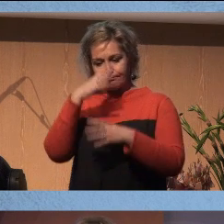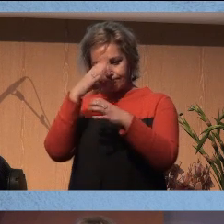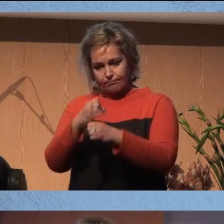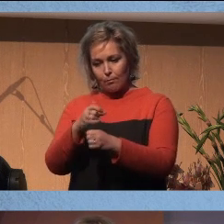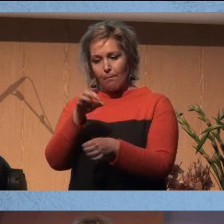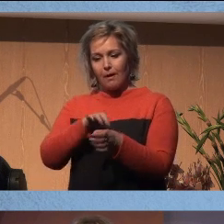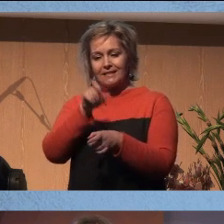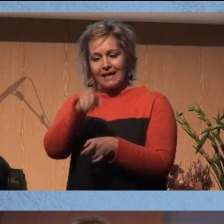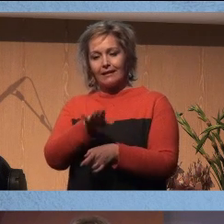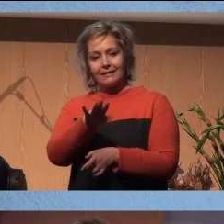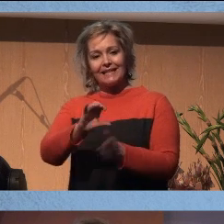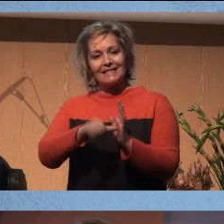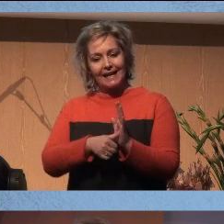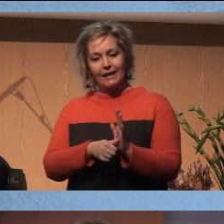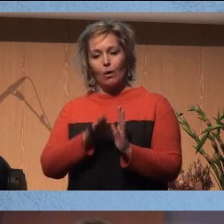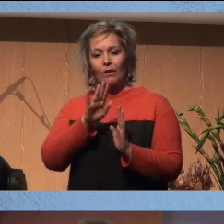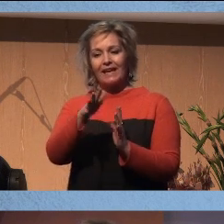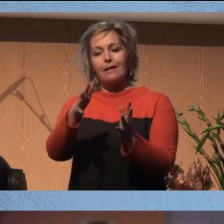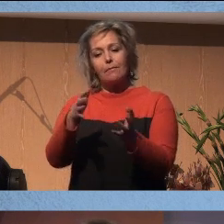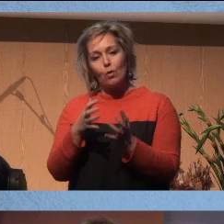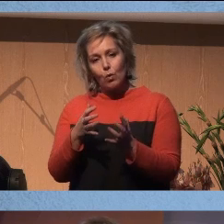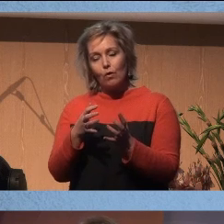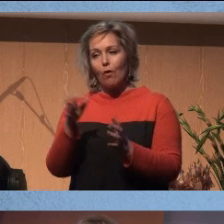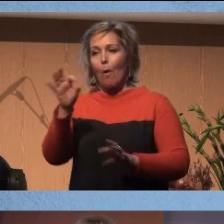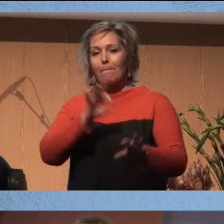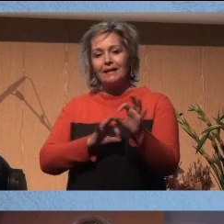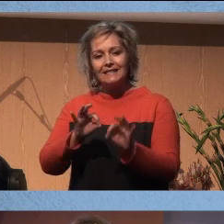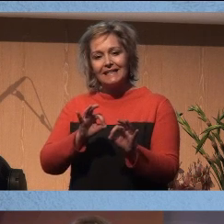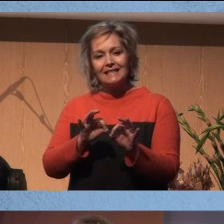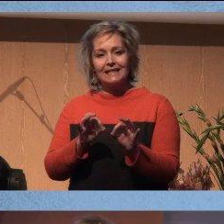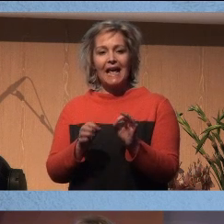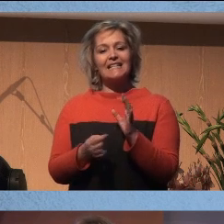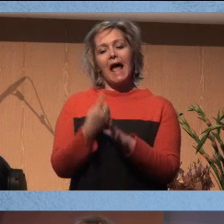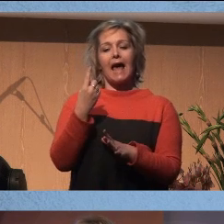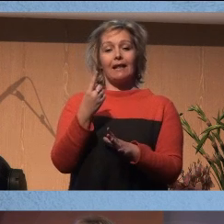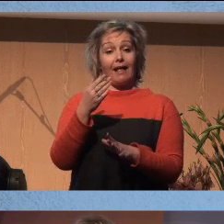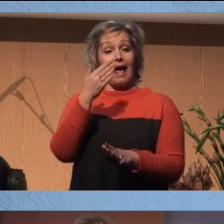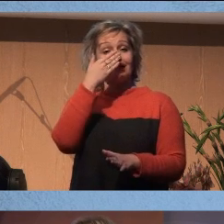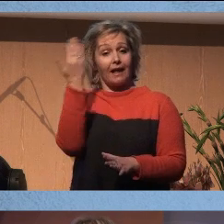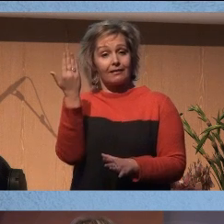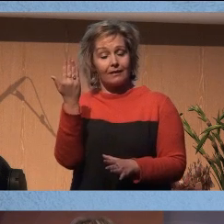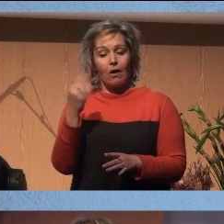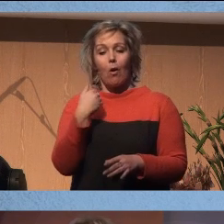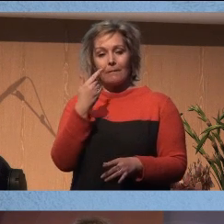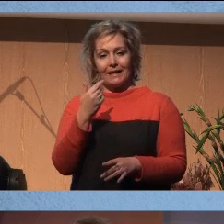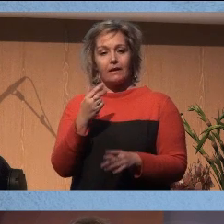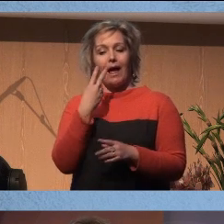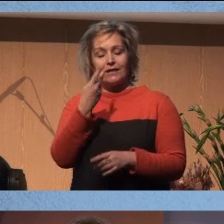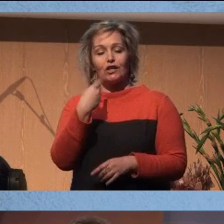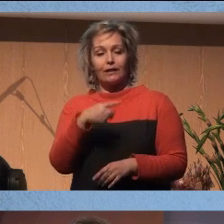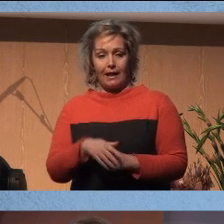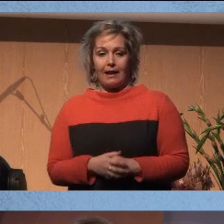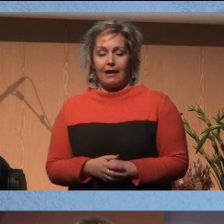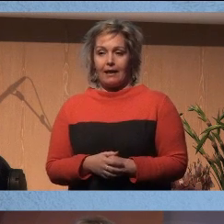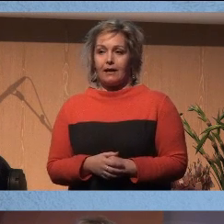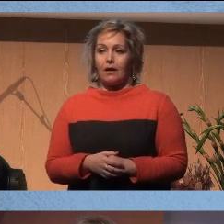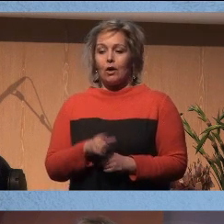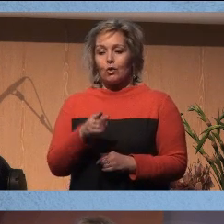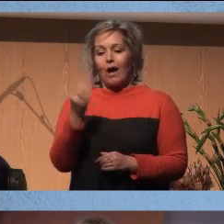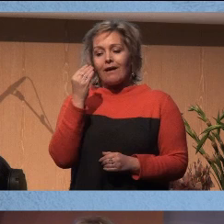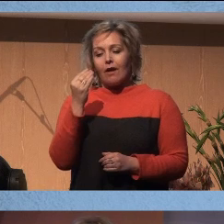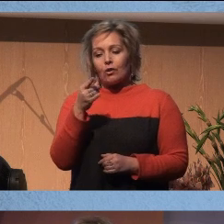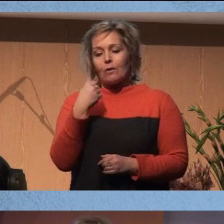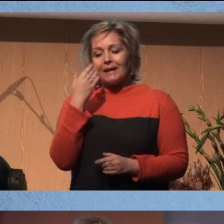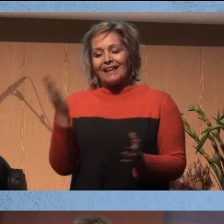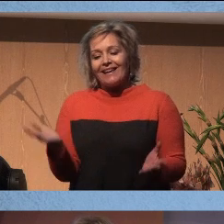på pasientsikkerhet, og at dine behov og medisinske særheter kjent og blir tatt hensyn til. Du erfarer at du